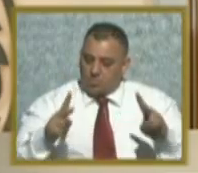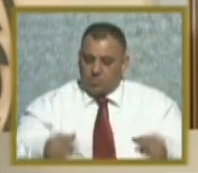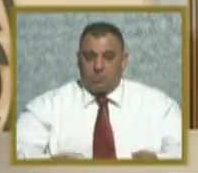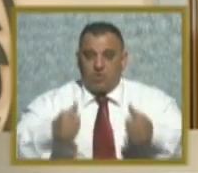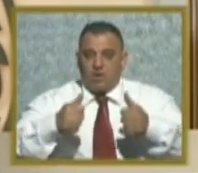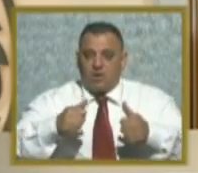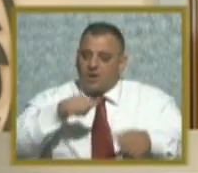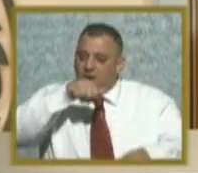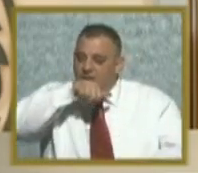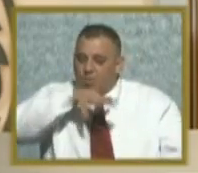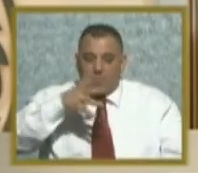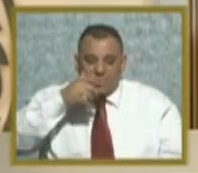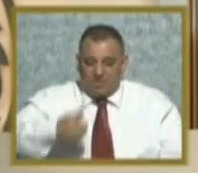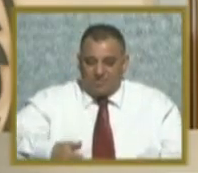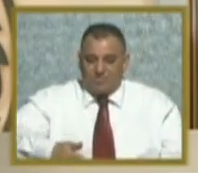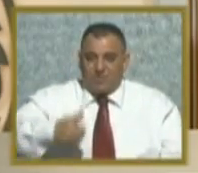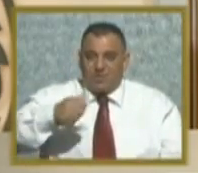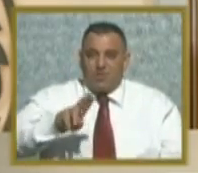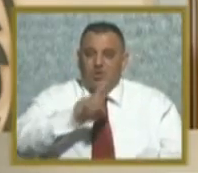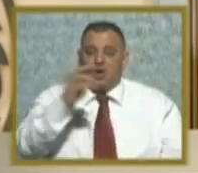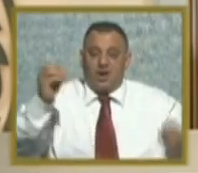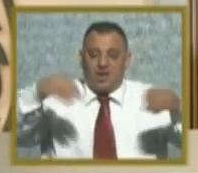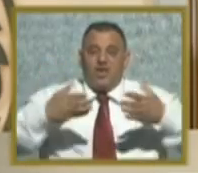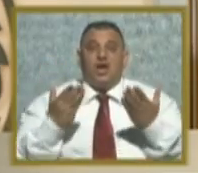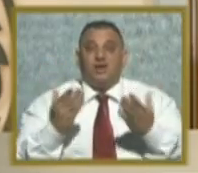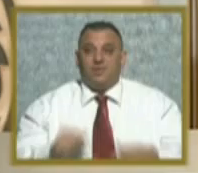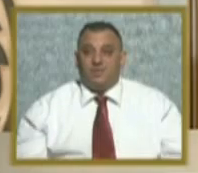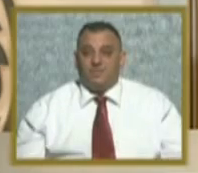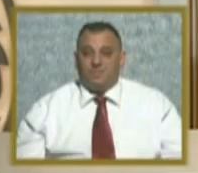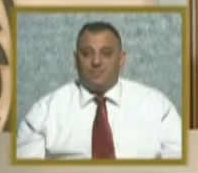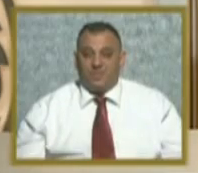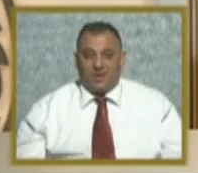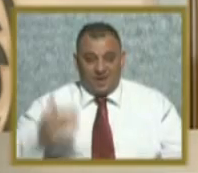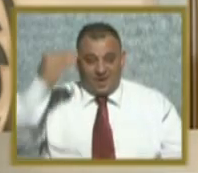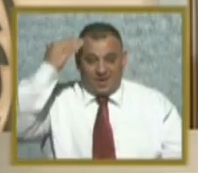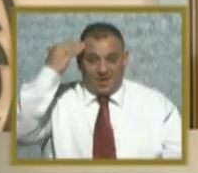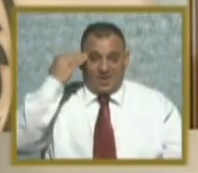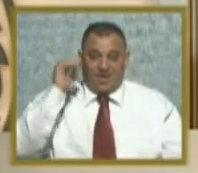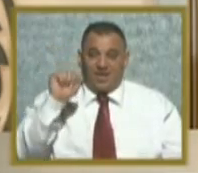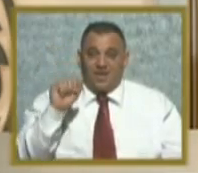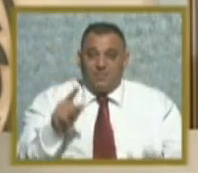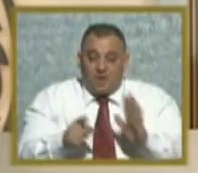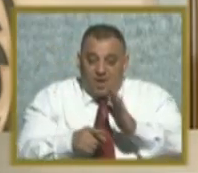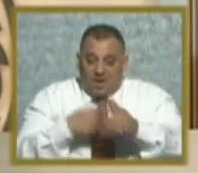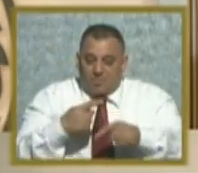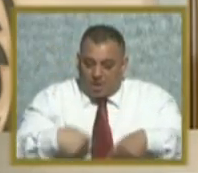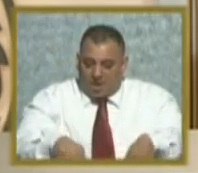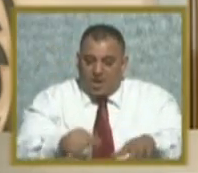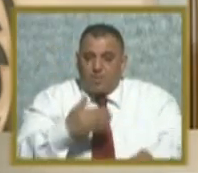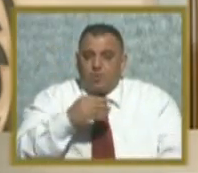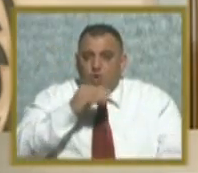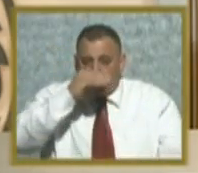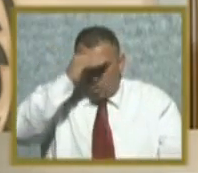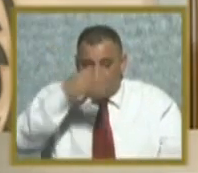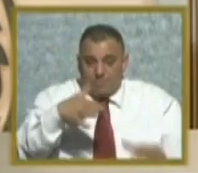وارد عن النبي عليه الصلاة والسلام، نسأل الله لك الثبات. تقول فاطمة إنها الحمد لله على وشك تنهي القرآن،